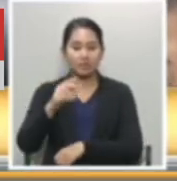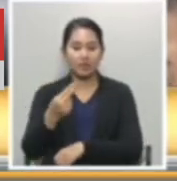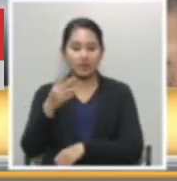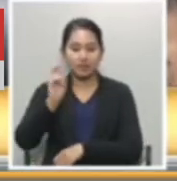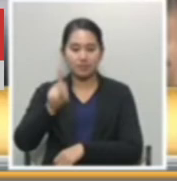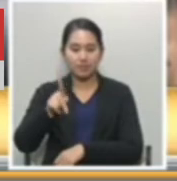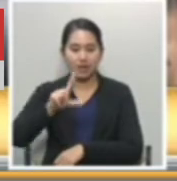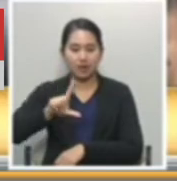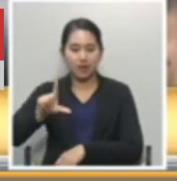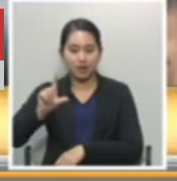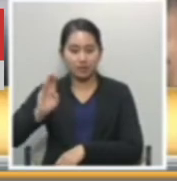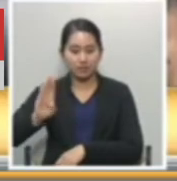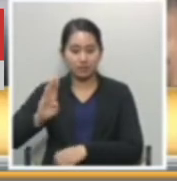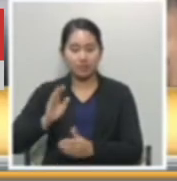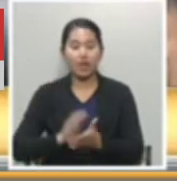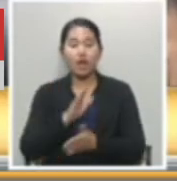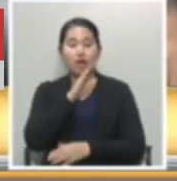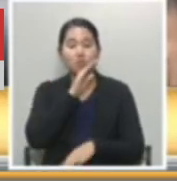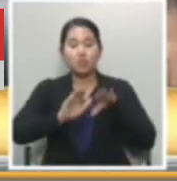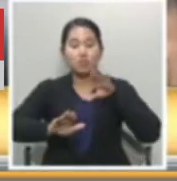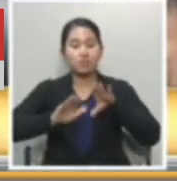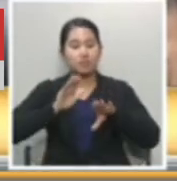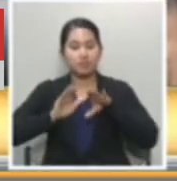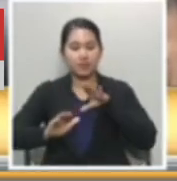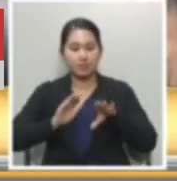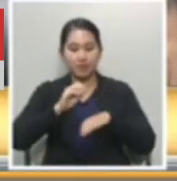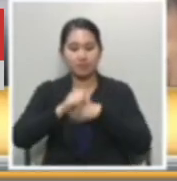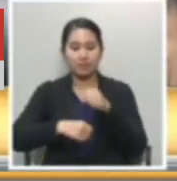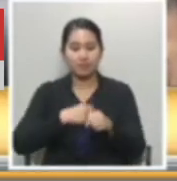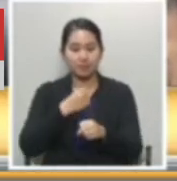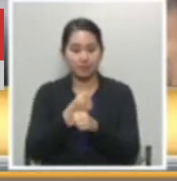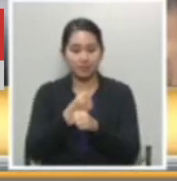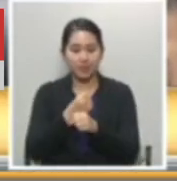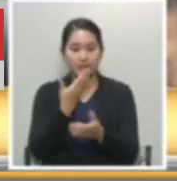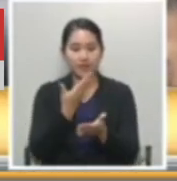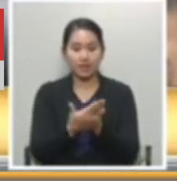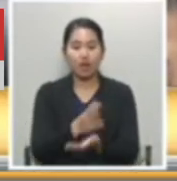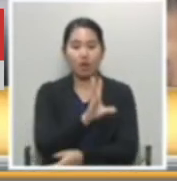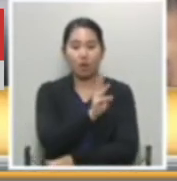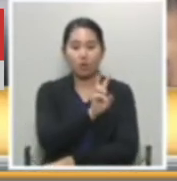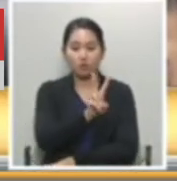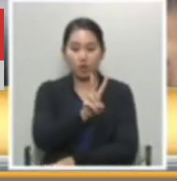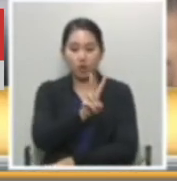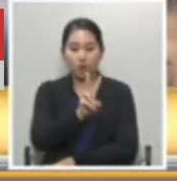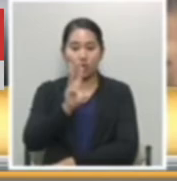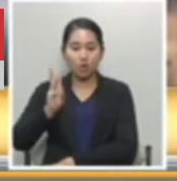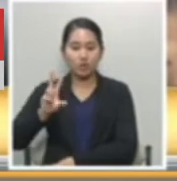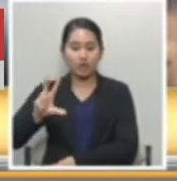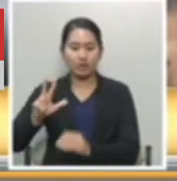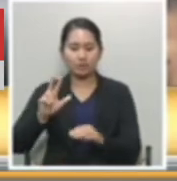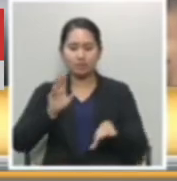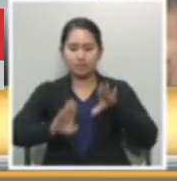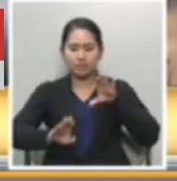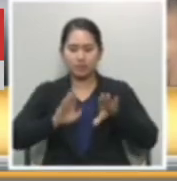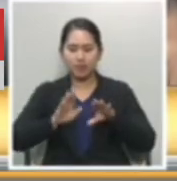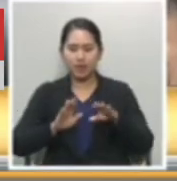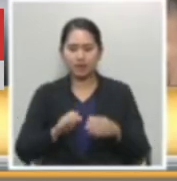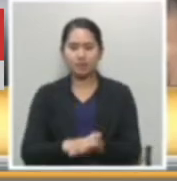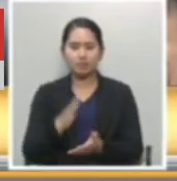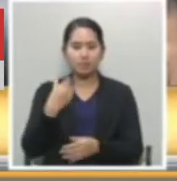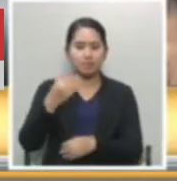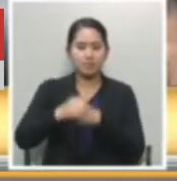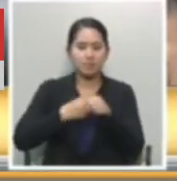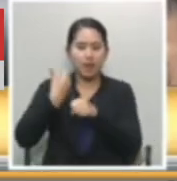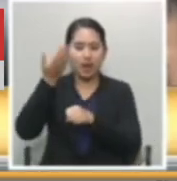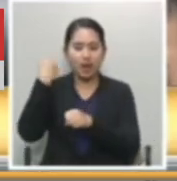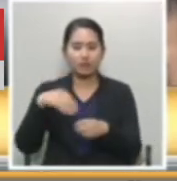181,000 ล้านเมื่อเปรียบเทียบกับรายได้ของปีงบประมาณ62ซึ่งเศรษฐกิจยังไม่ได้รับผลกระทบจากปัจ